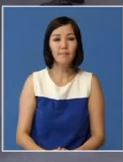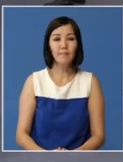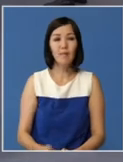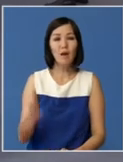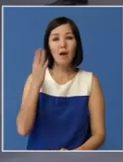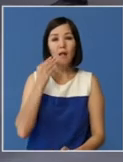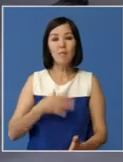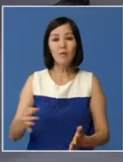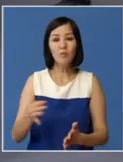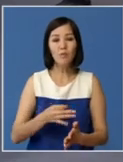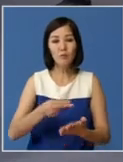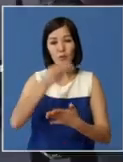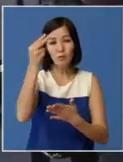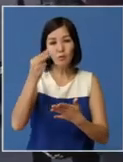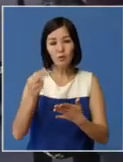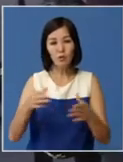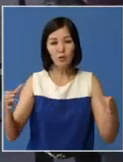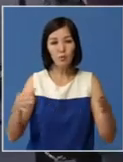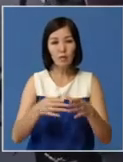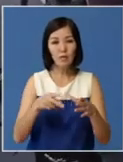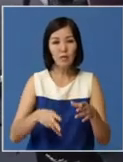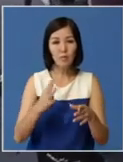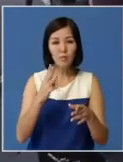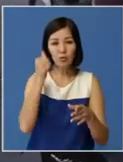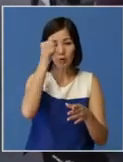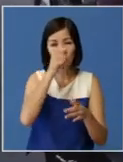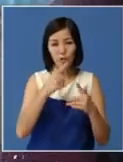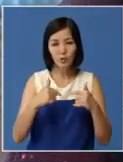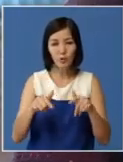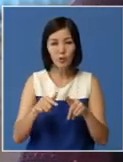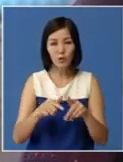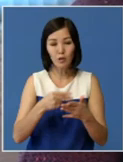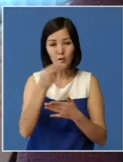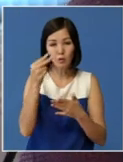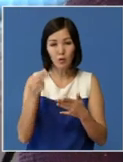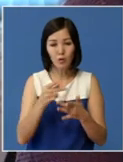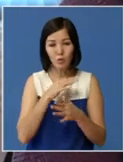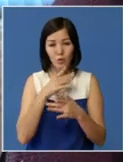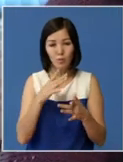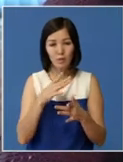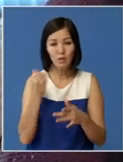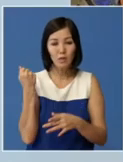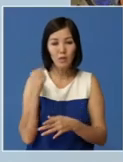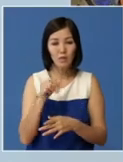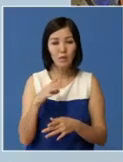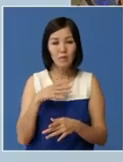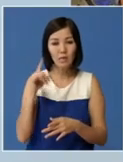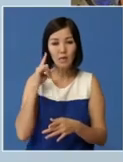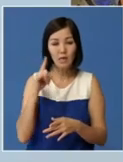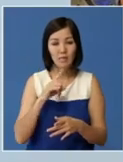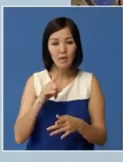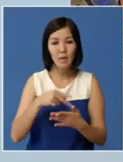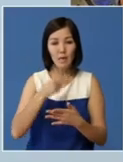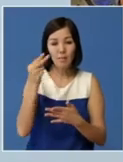Алматы облыстық суретшілер одағының филиалы 2003 жылы құрылған. Сол кезден бері суретшілер талай белестерді бағындырып, қазақ бейнелеу